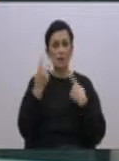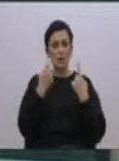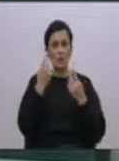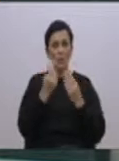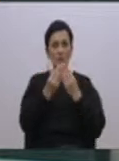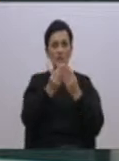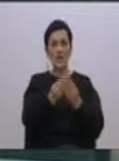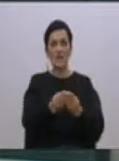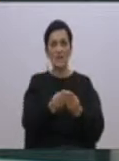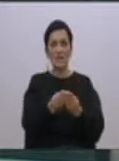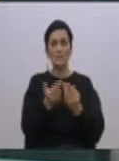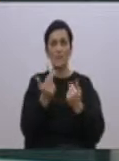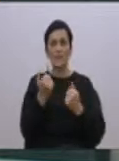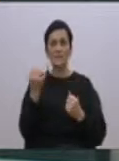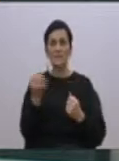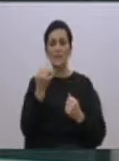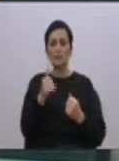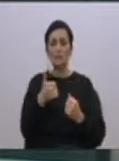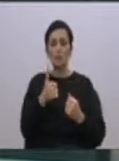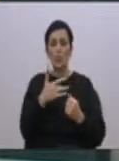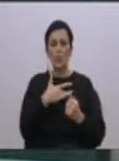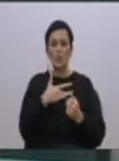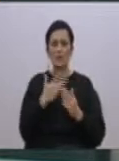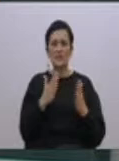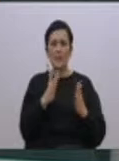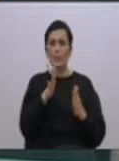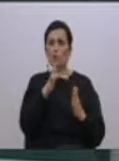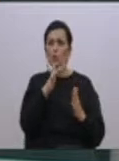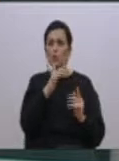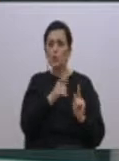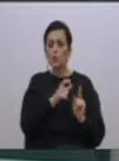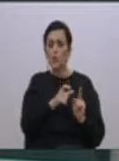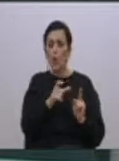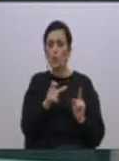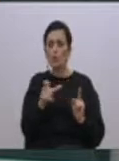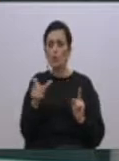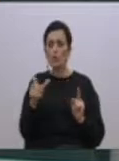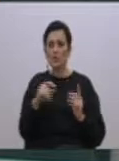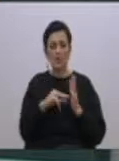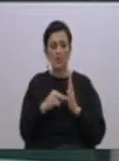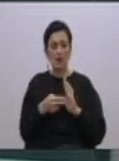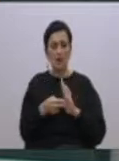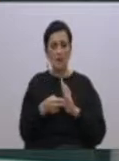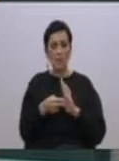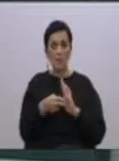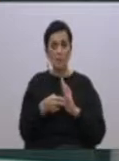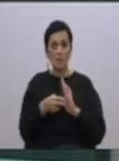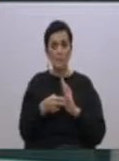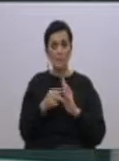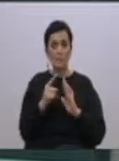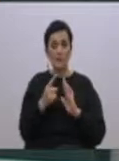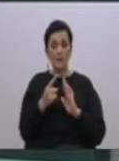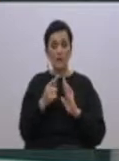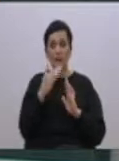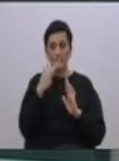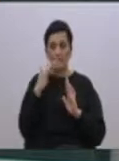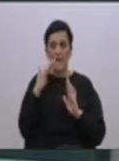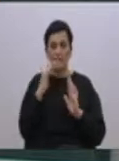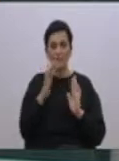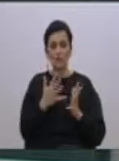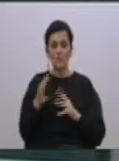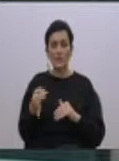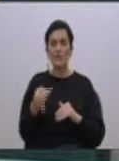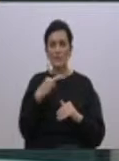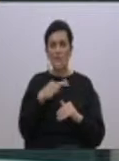წარსადგენად და საინტერესოა როგორია დაახლოებით დროში გამფენილი ეს გეგმა მომდევნო იმიტომ რომ ბევრ შემთხვევაში